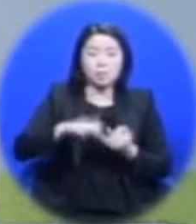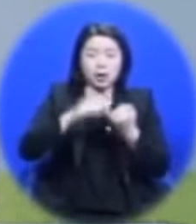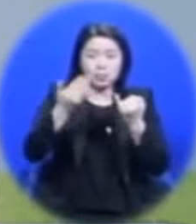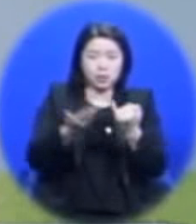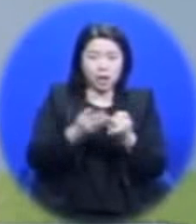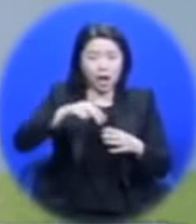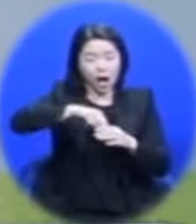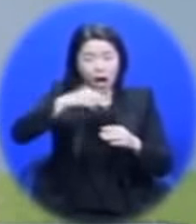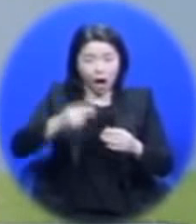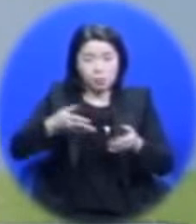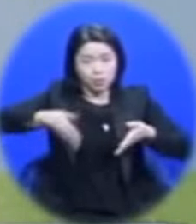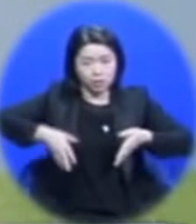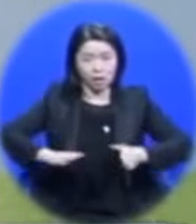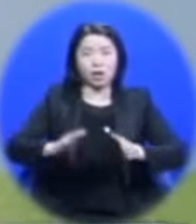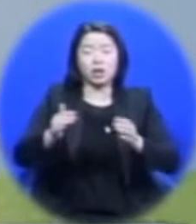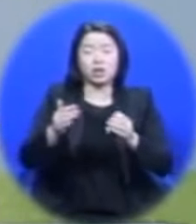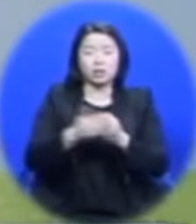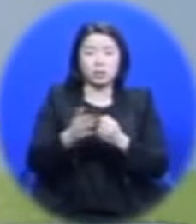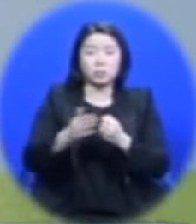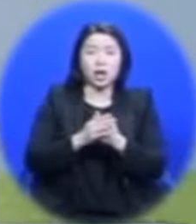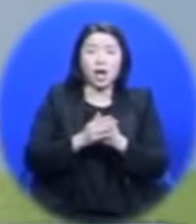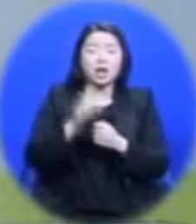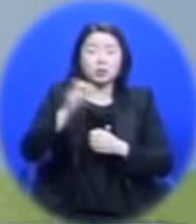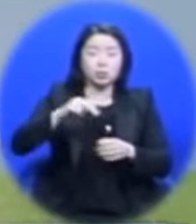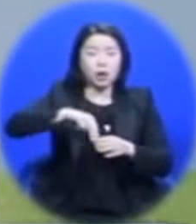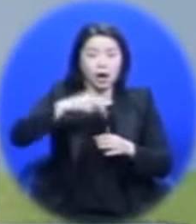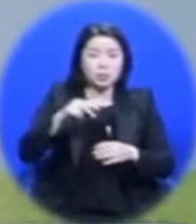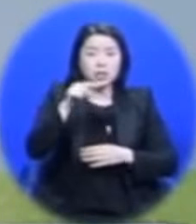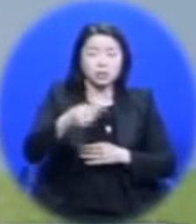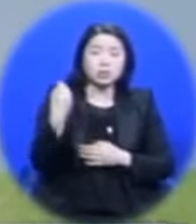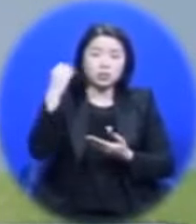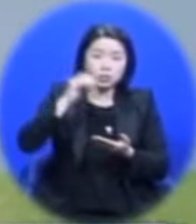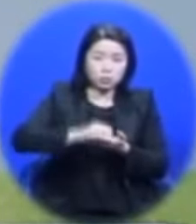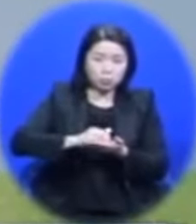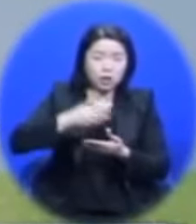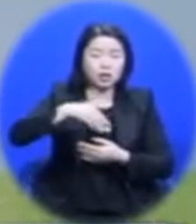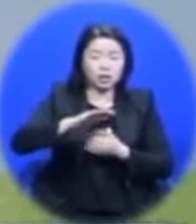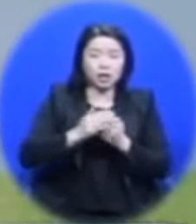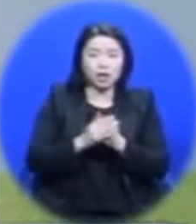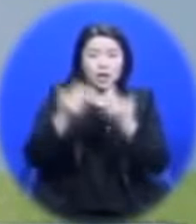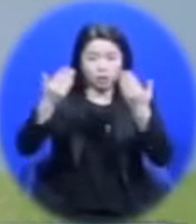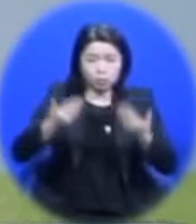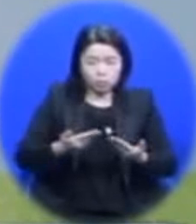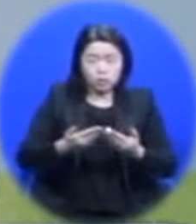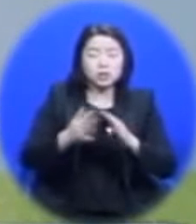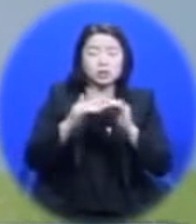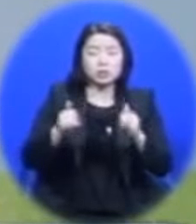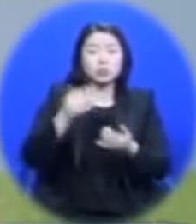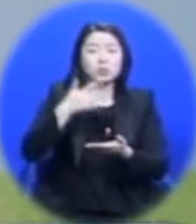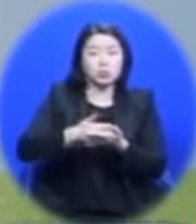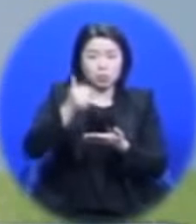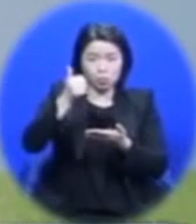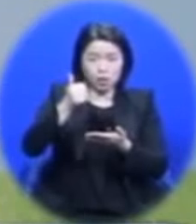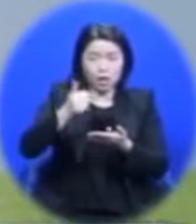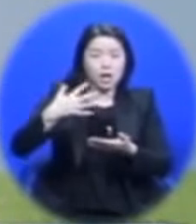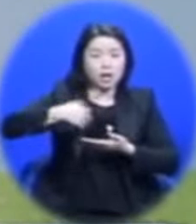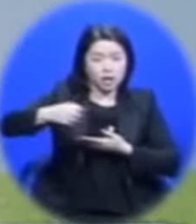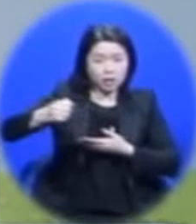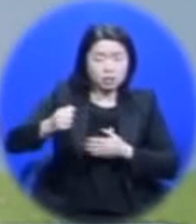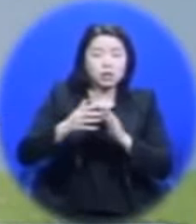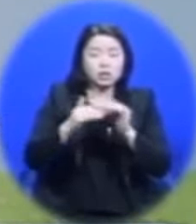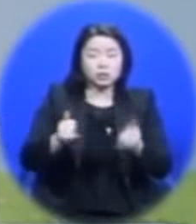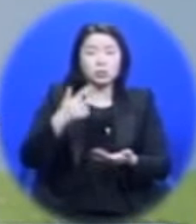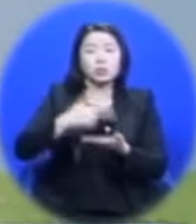알몸으로 나왔사온즉 또한 알몸이 그리로 돌아가올지라 주신 이도 여호와시요 거두신 이도